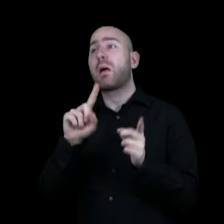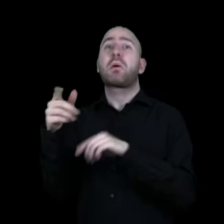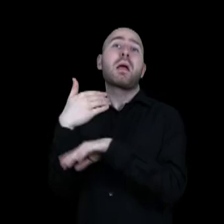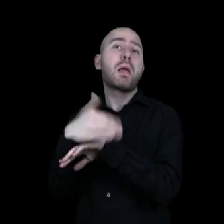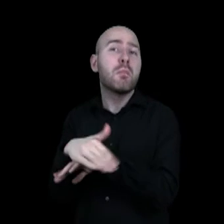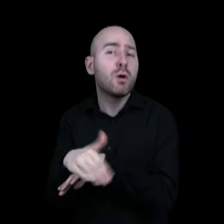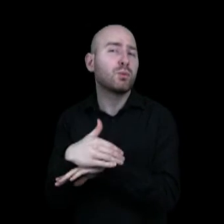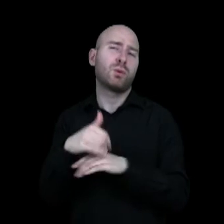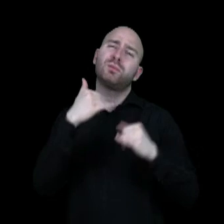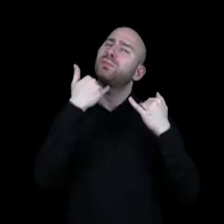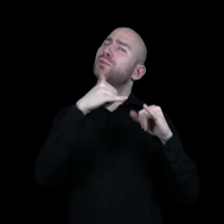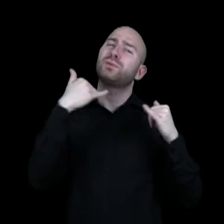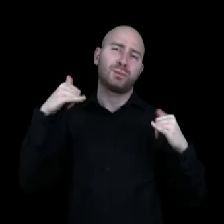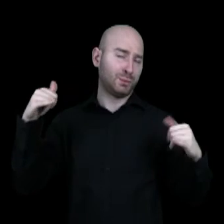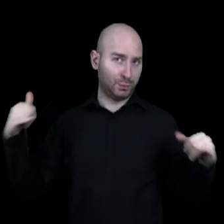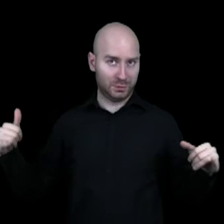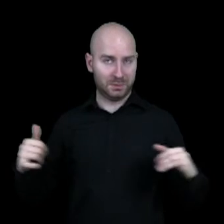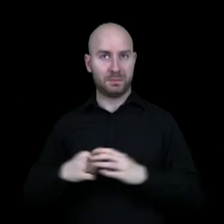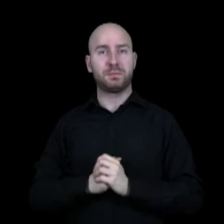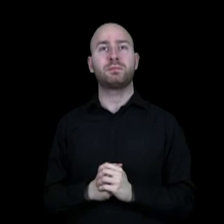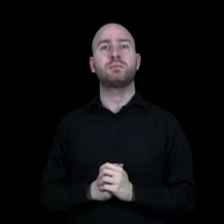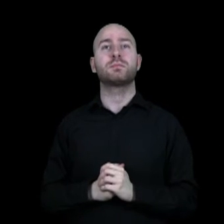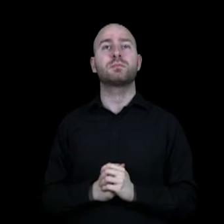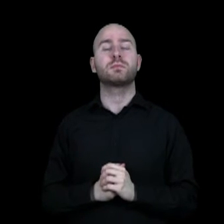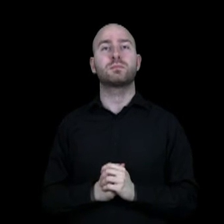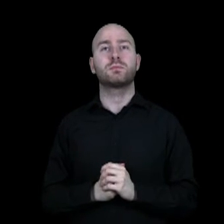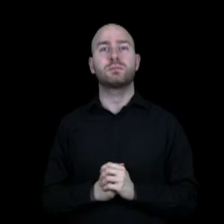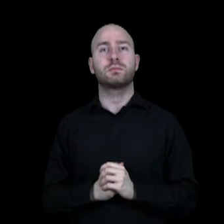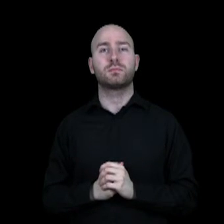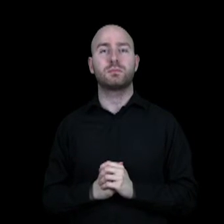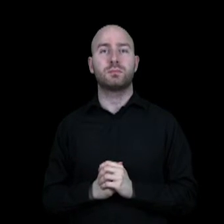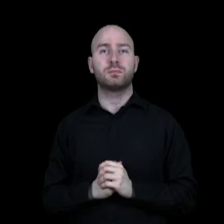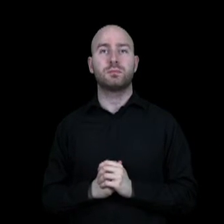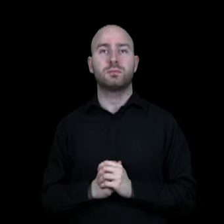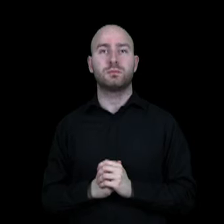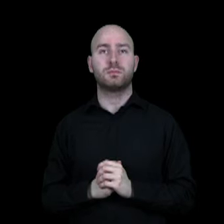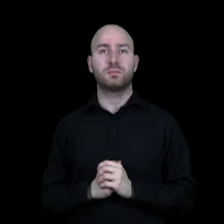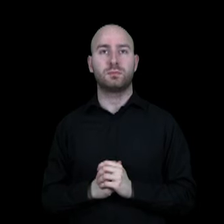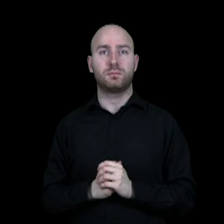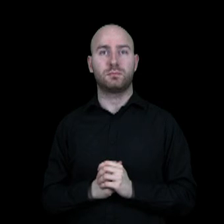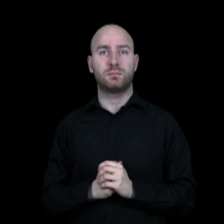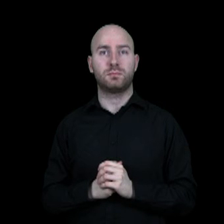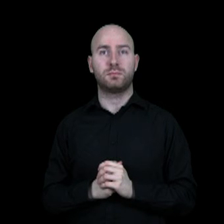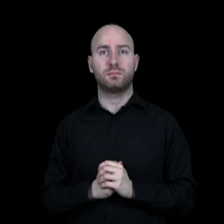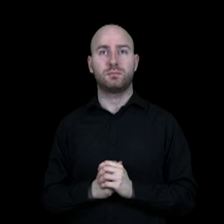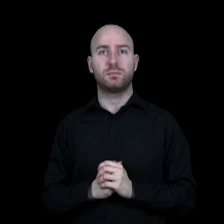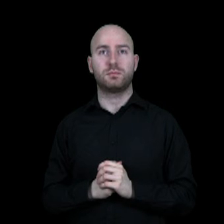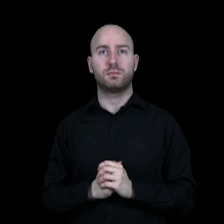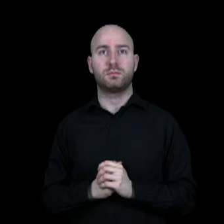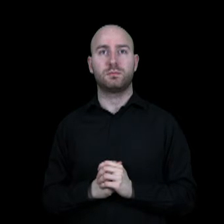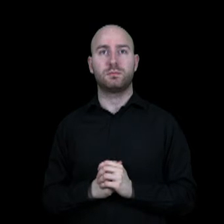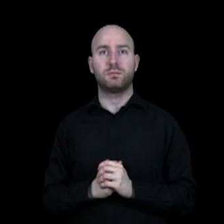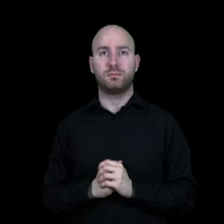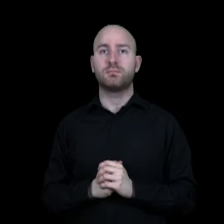bo nie każdy wieku powyżej 16 lat jest zatrudniony można przykład Woli siedzieć w domu uczy się